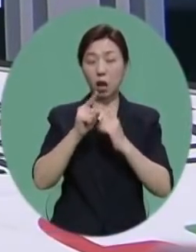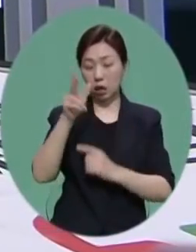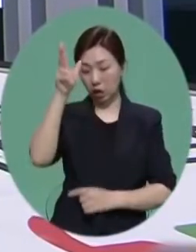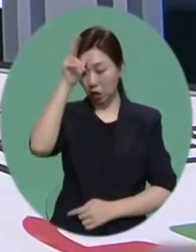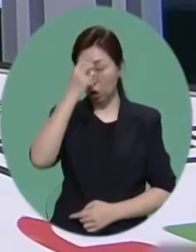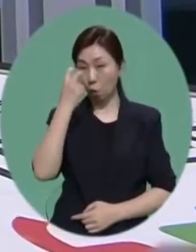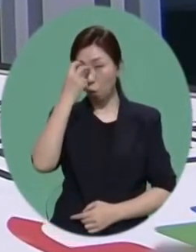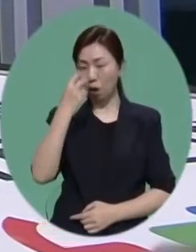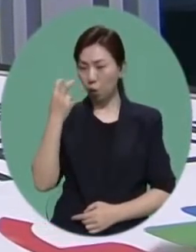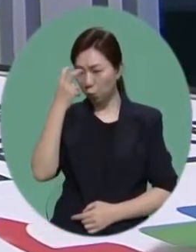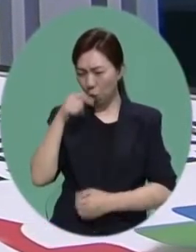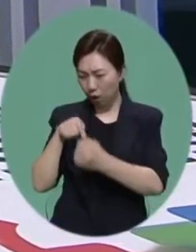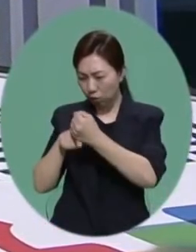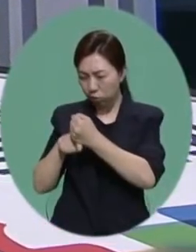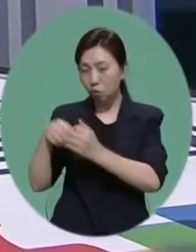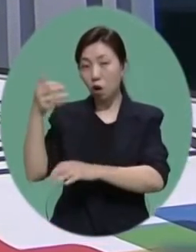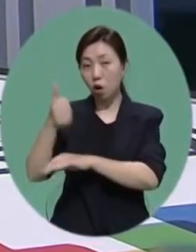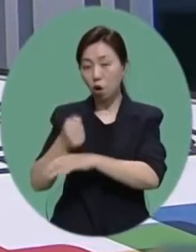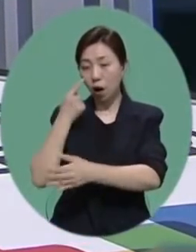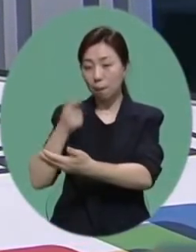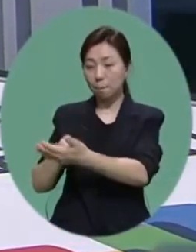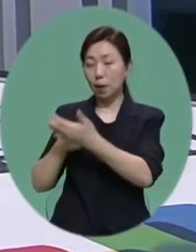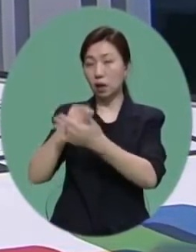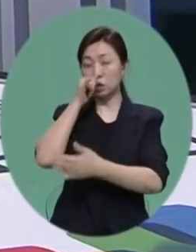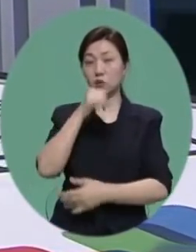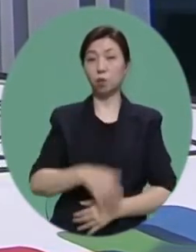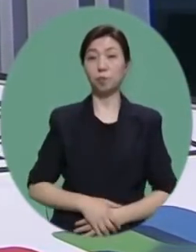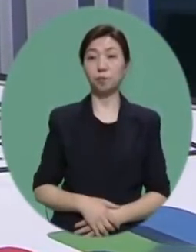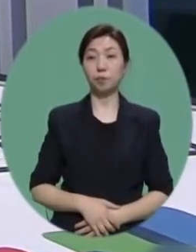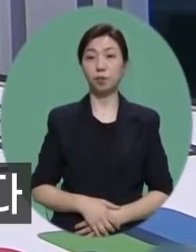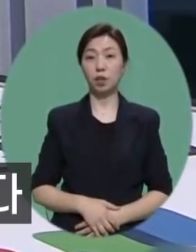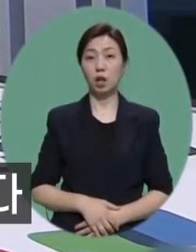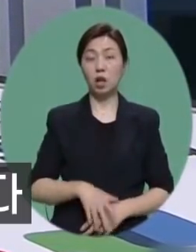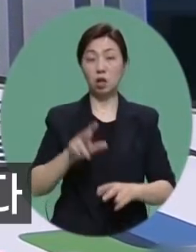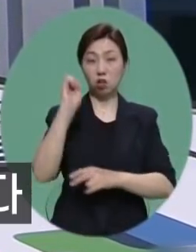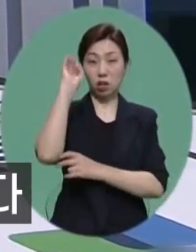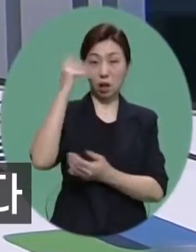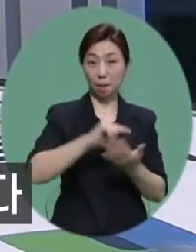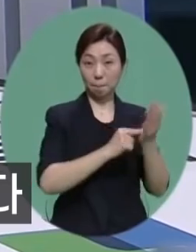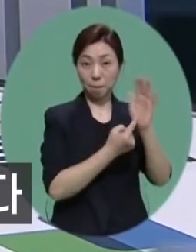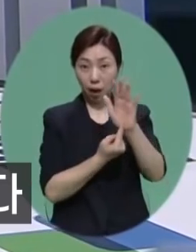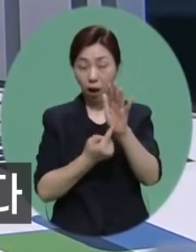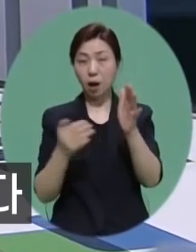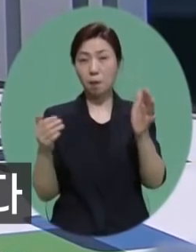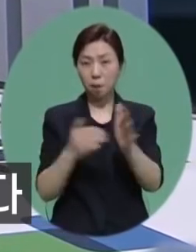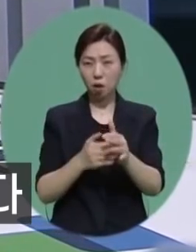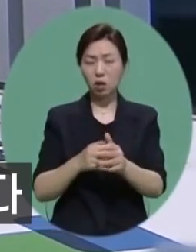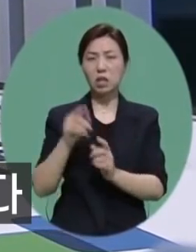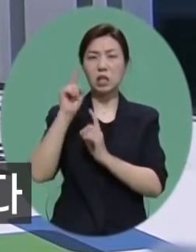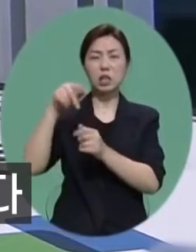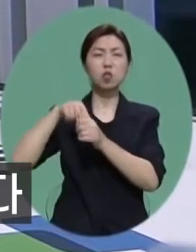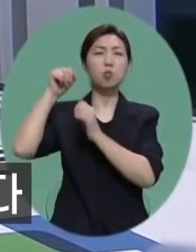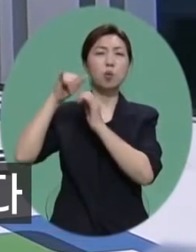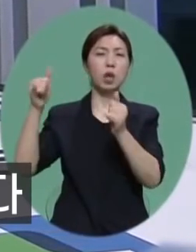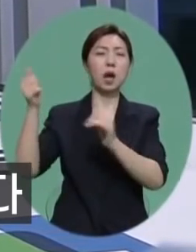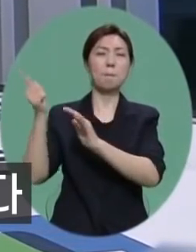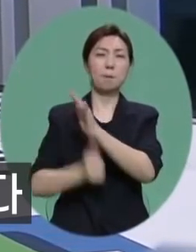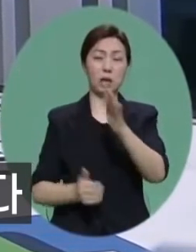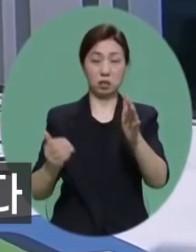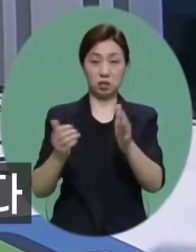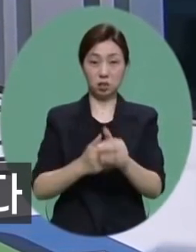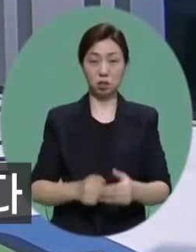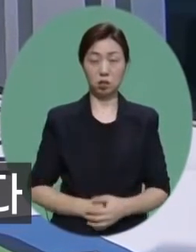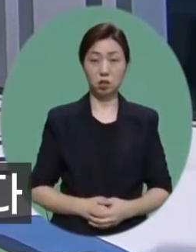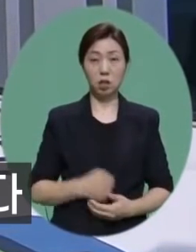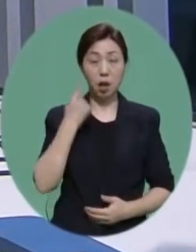조사에서 이거 언론에 공개되면 이 후보가 낙마한다. 내가 좀 일찍 귀국했다면 민주당 후보가